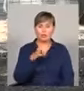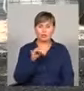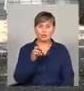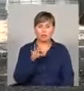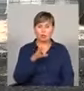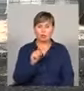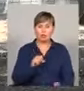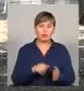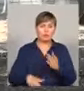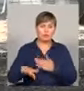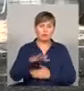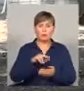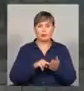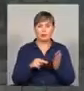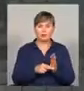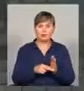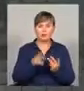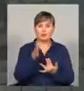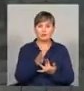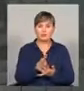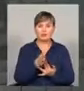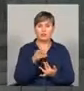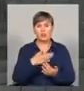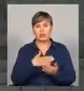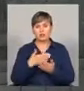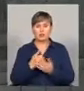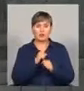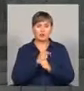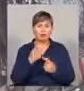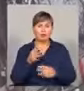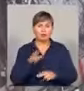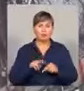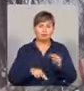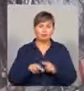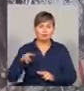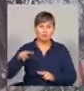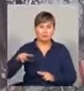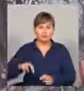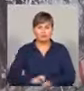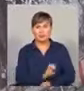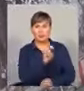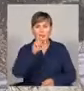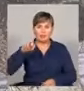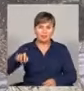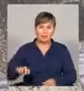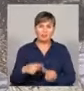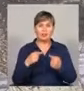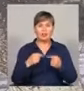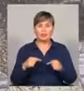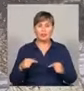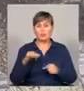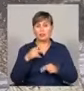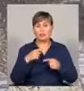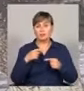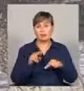планируют разделить на 2. Одна из них будет предназначена для активного отдыха, где возведут скейт-площадку и создадут спортивные зоны. По словам специалистов,